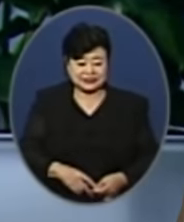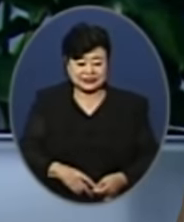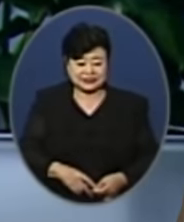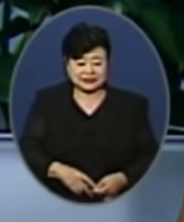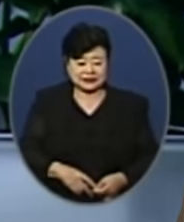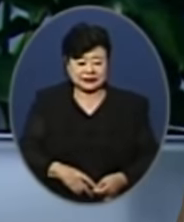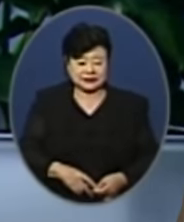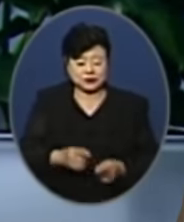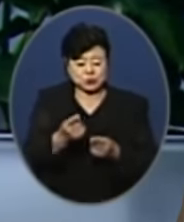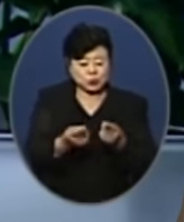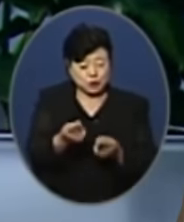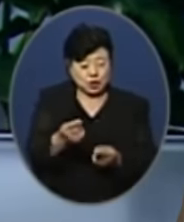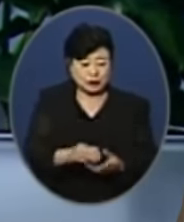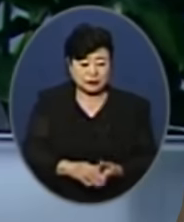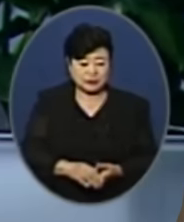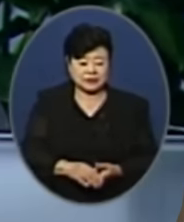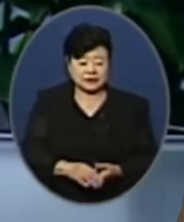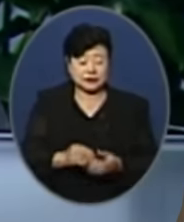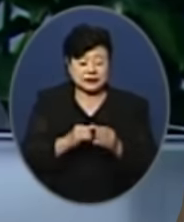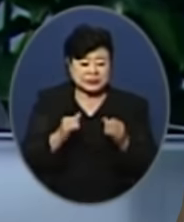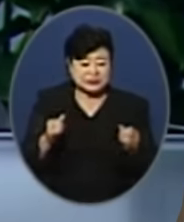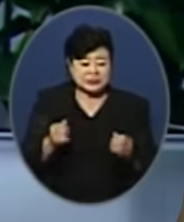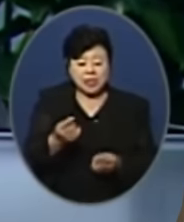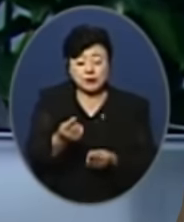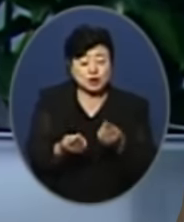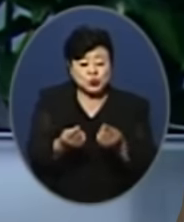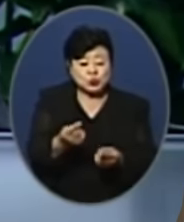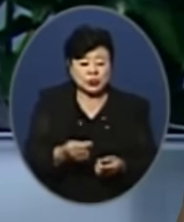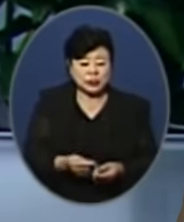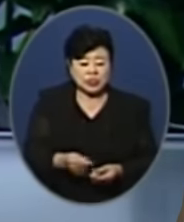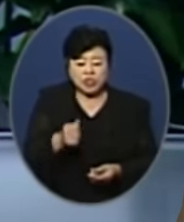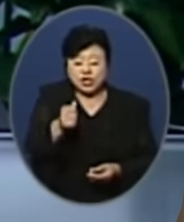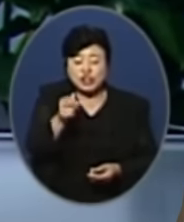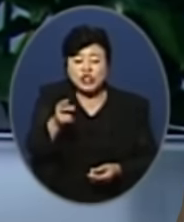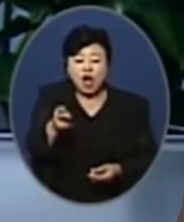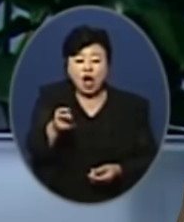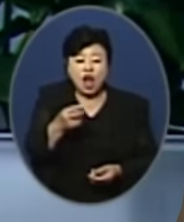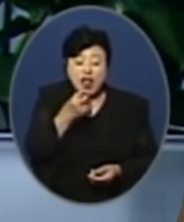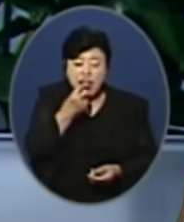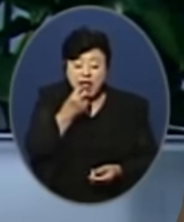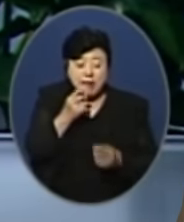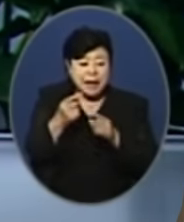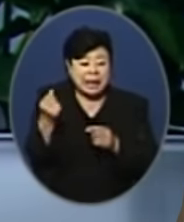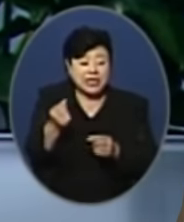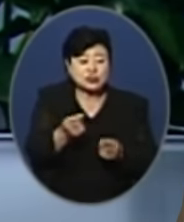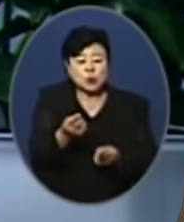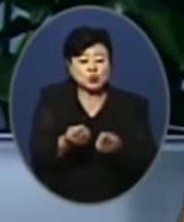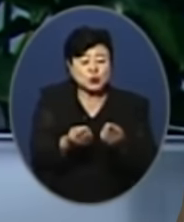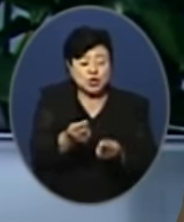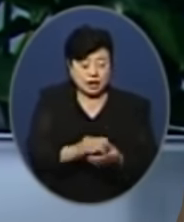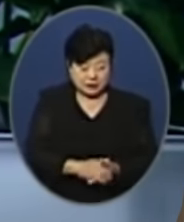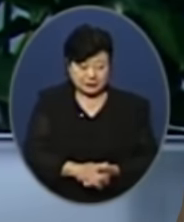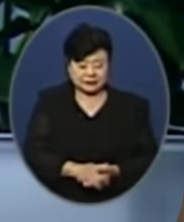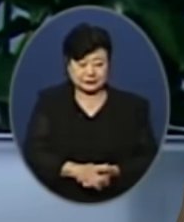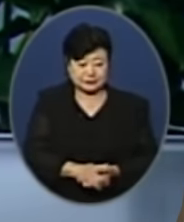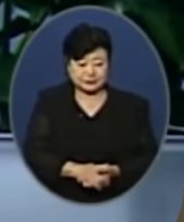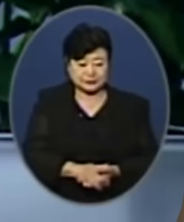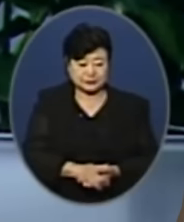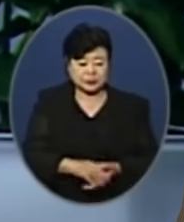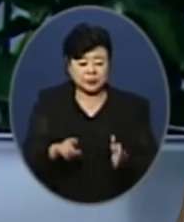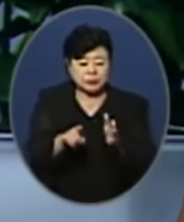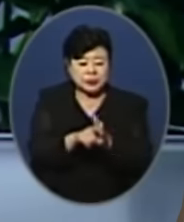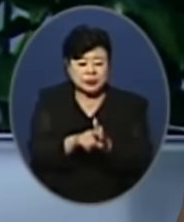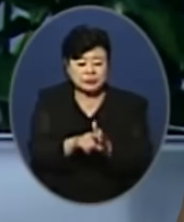말을 조정하는 것처럼 여러분 인생을 조정하는 것도 혀에서 말로서 조정하는 것입니다.